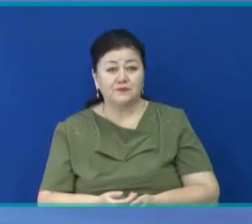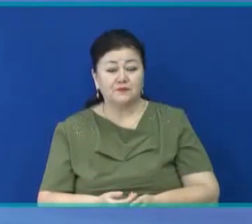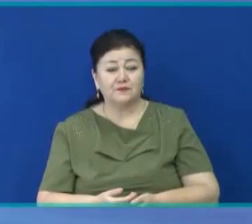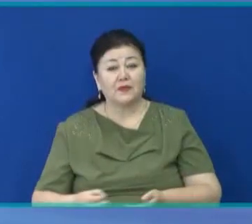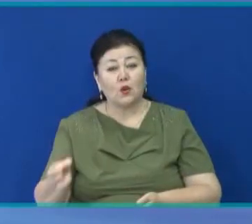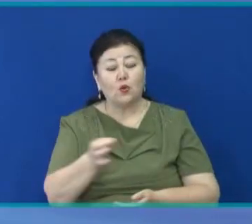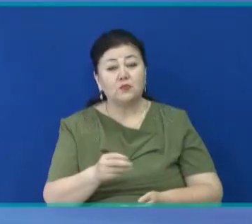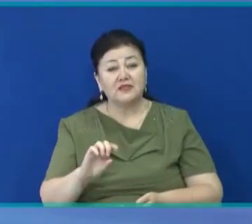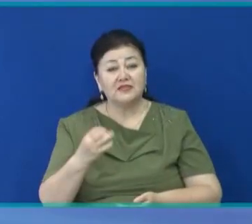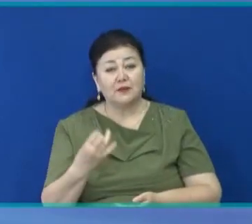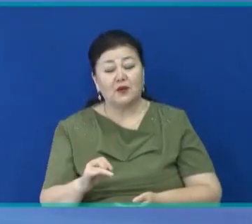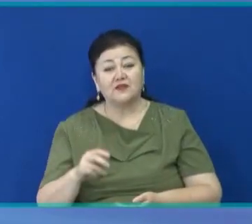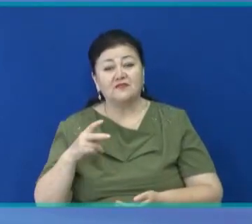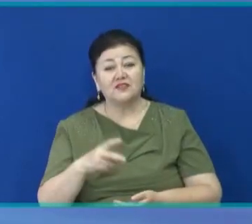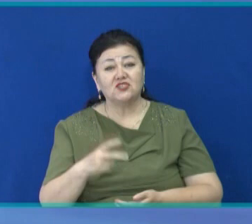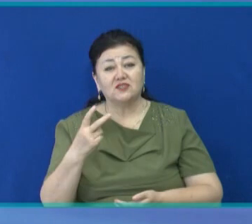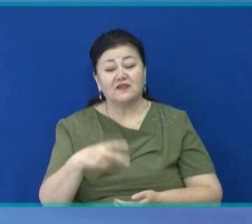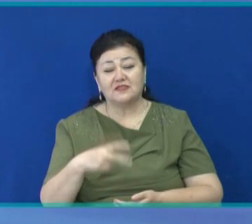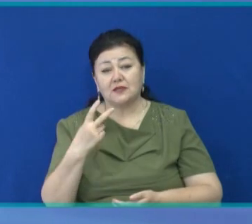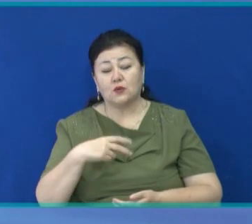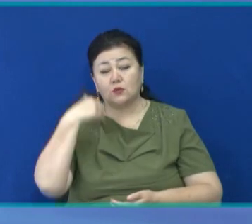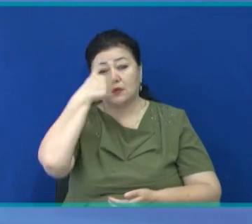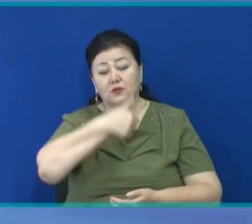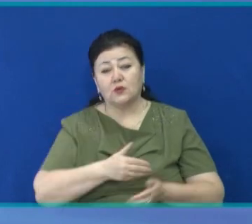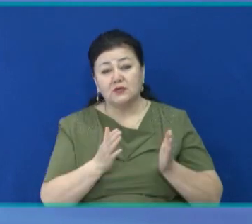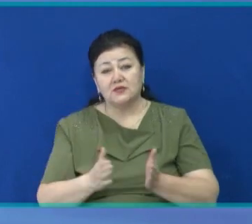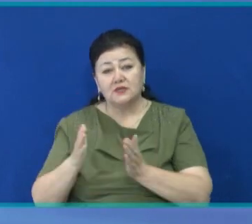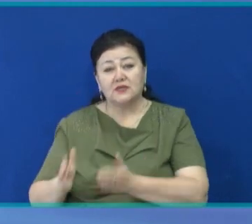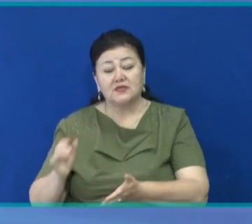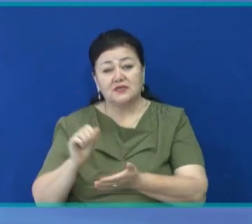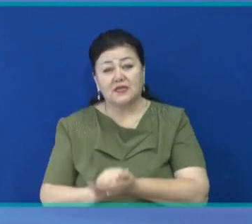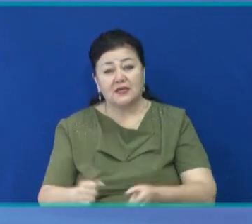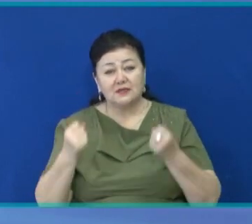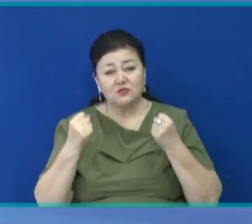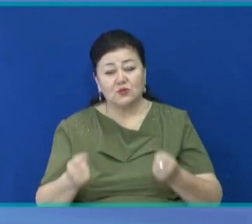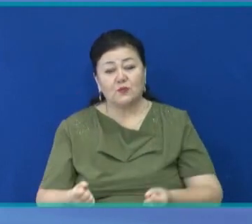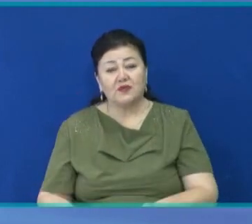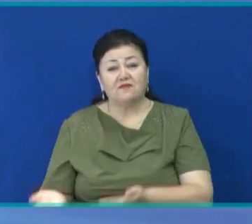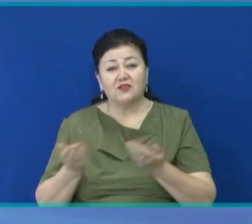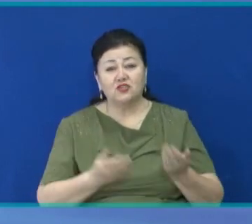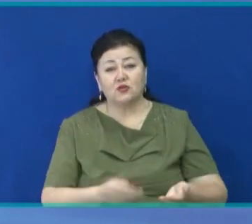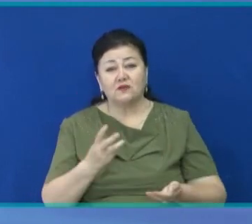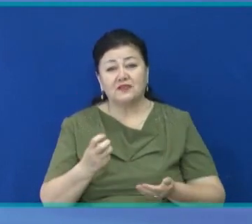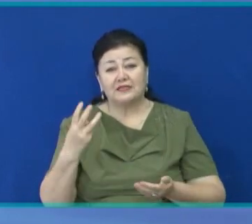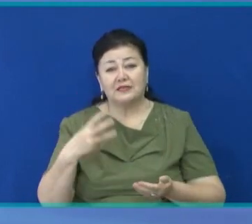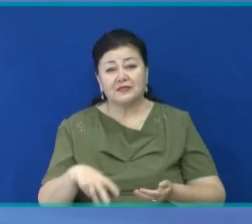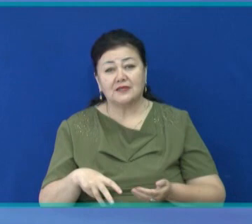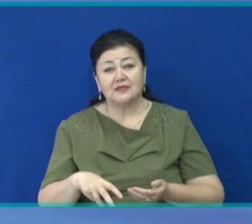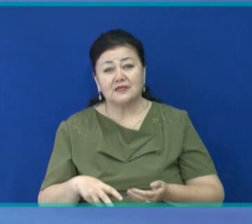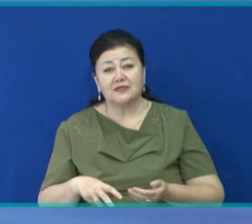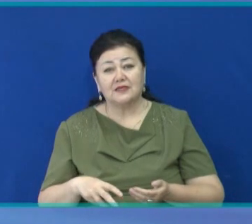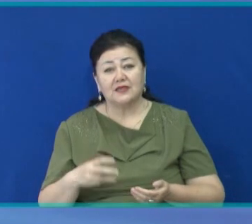В области Абай в 2022 году к систематическим занятиям физической культурой и спортом привлечено